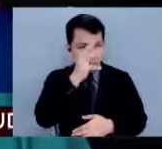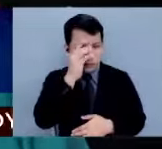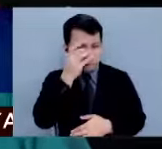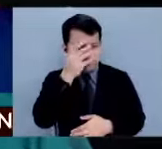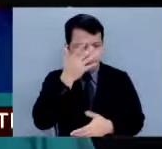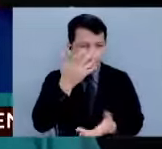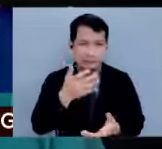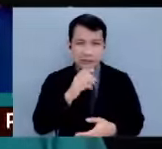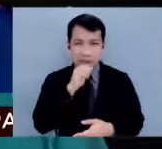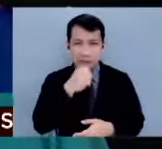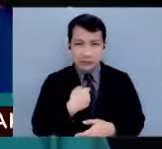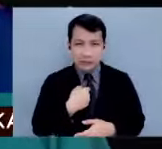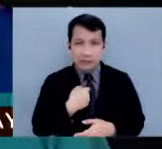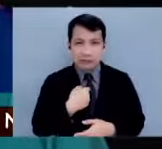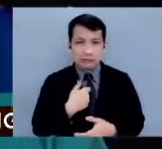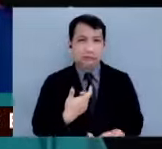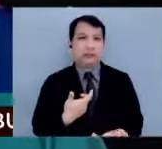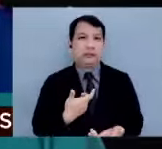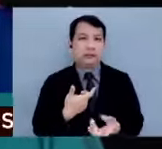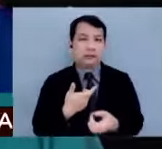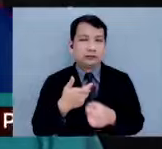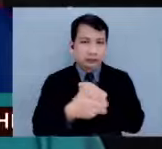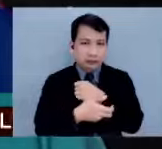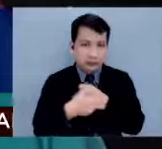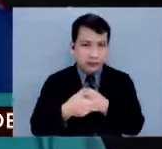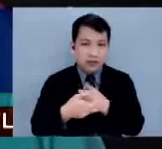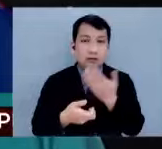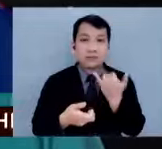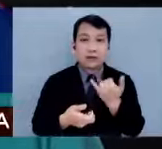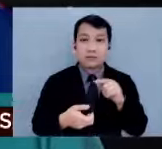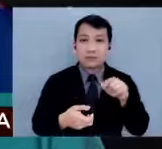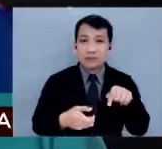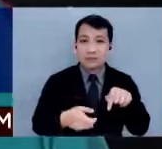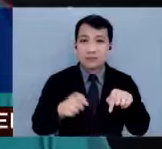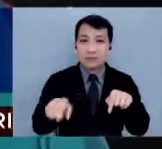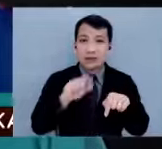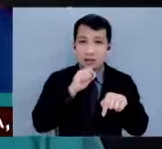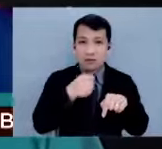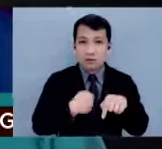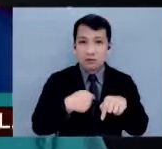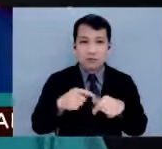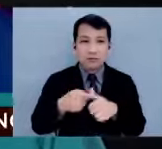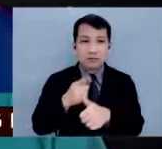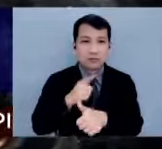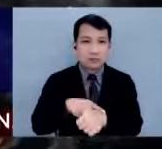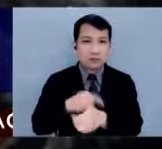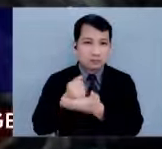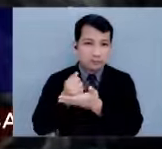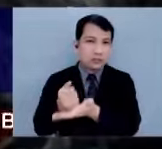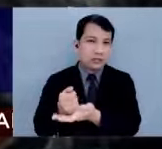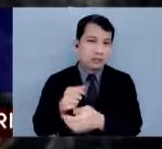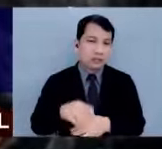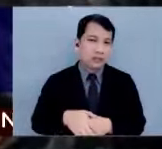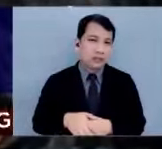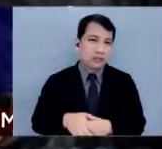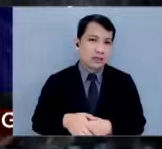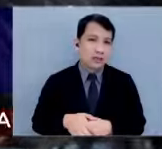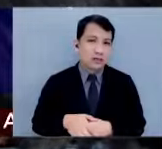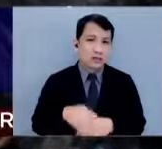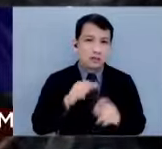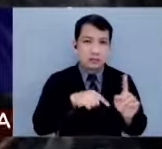niluloko pa eh. Diba? Dapat nga, yung matanda yun ang tutulungan. Si Mang